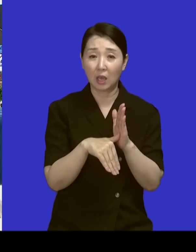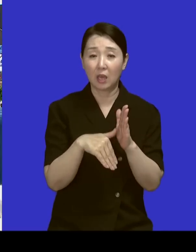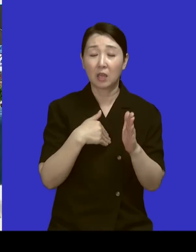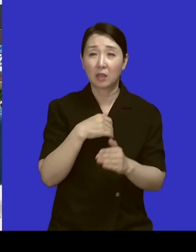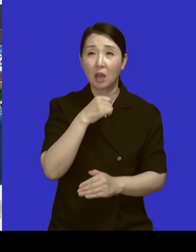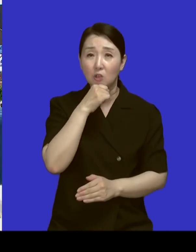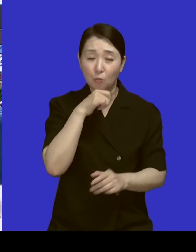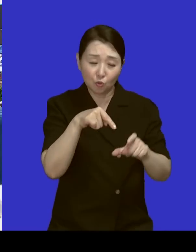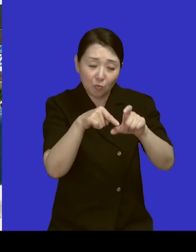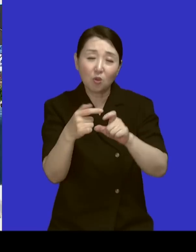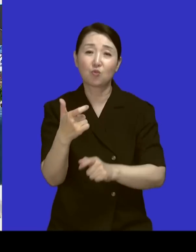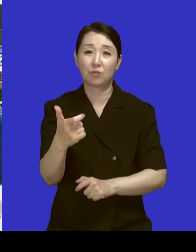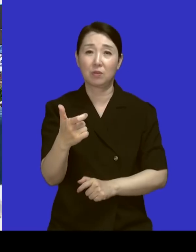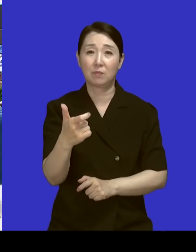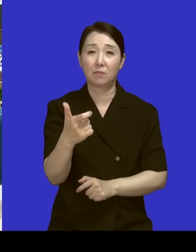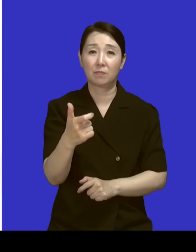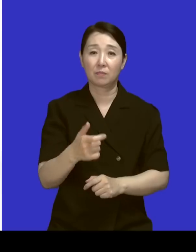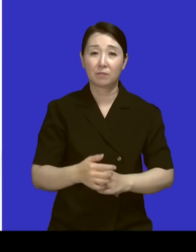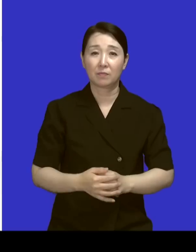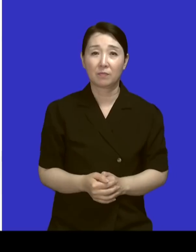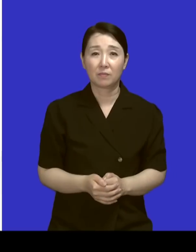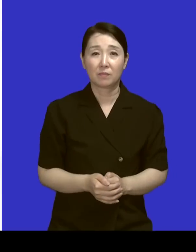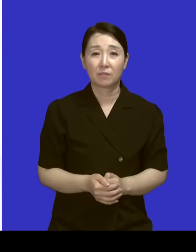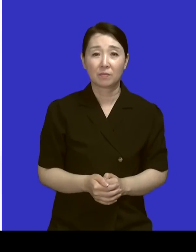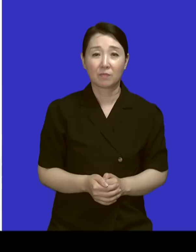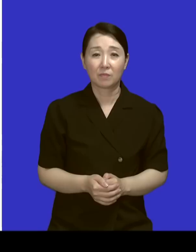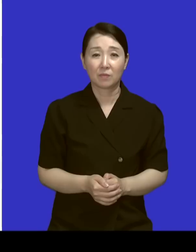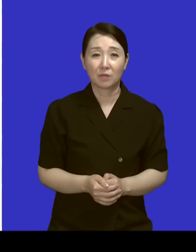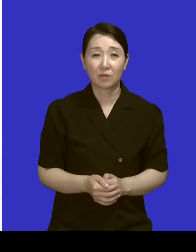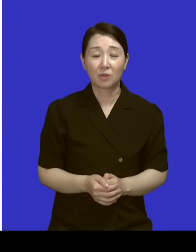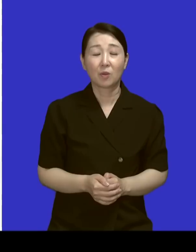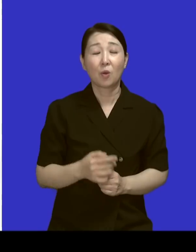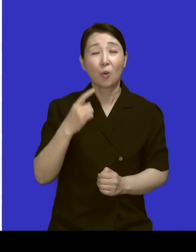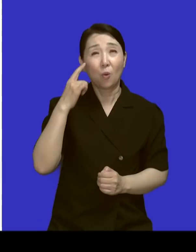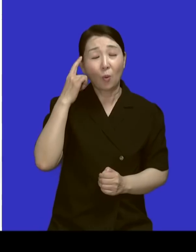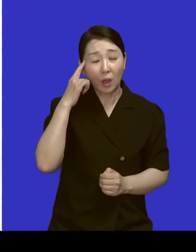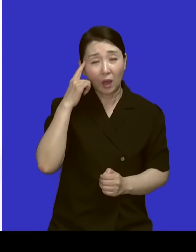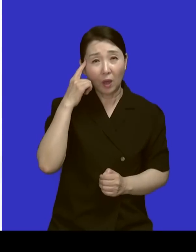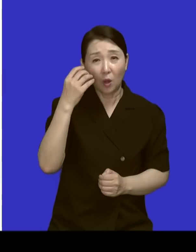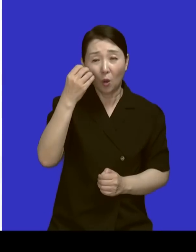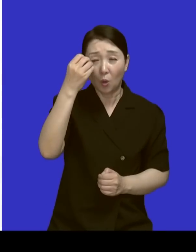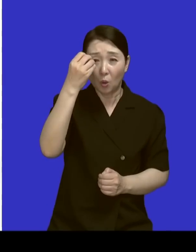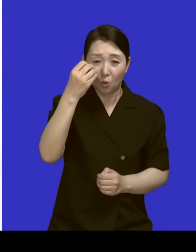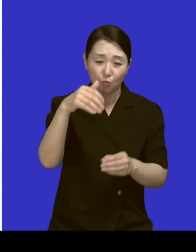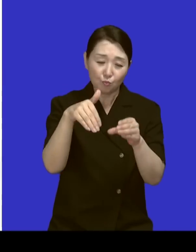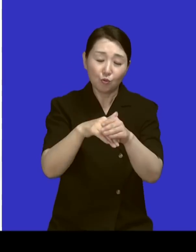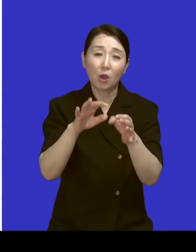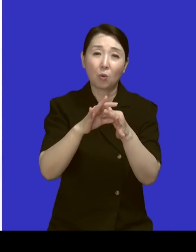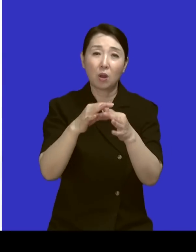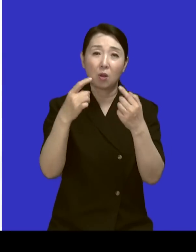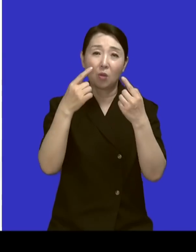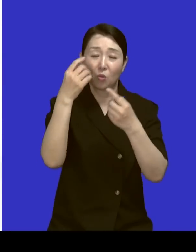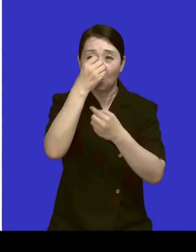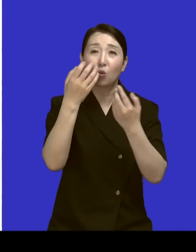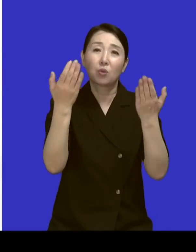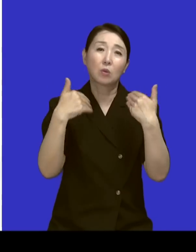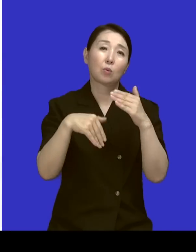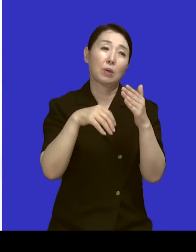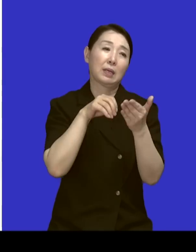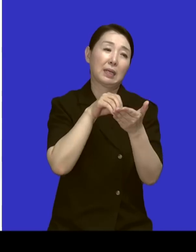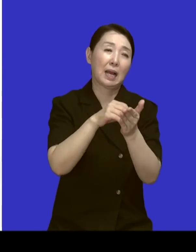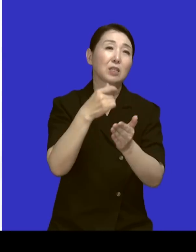성적이 60점대였거든요. 네. 정말 인문계 고등학교는 가지도 못할 성적이었는데 그때부터 마음을